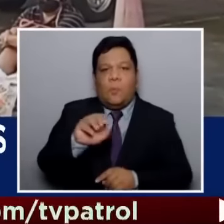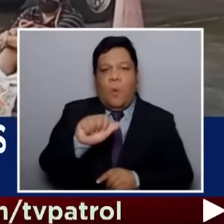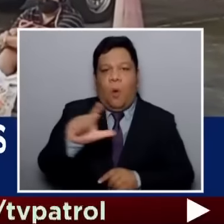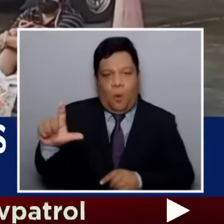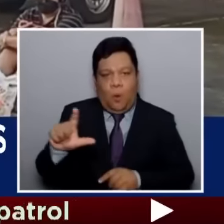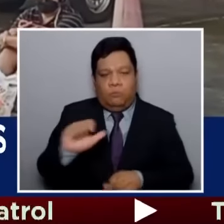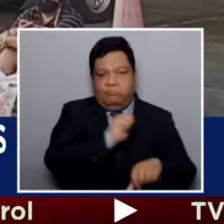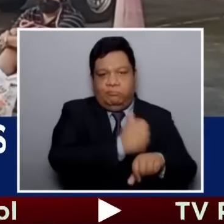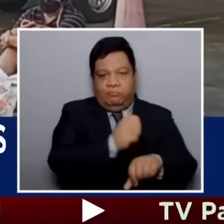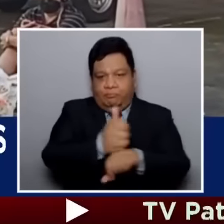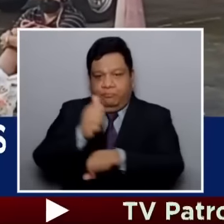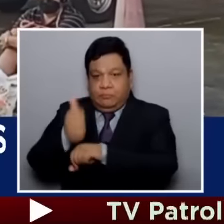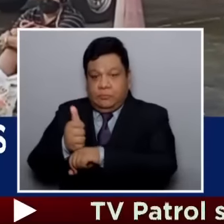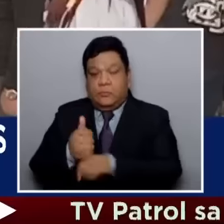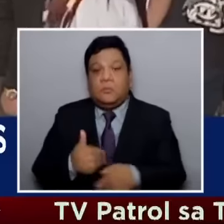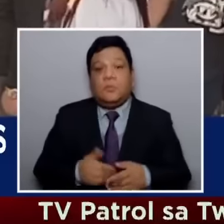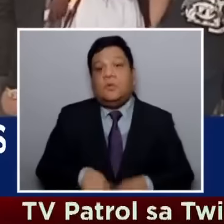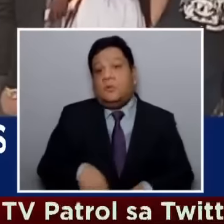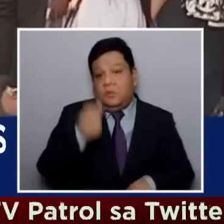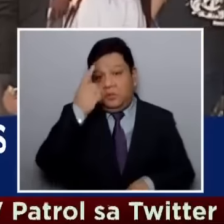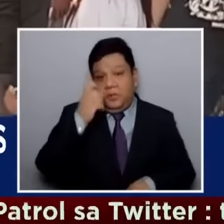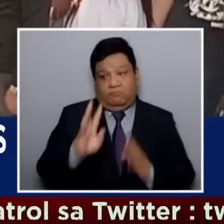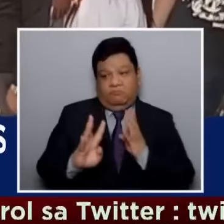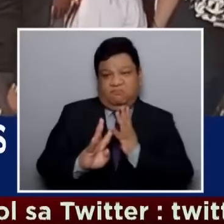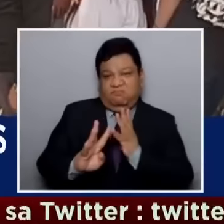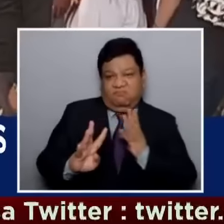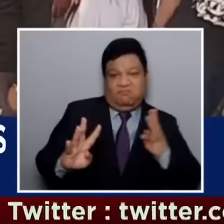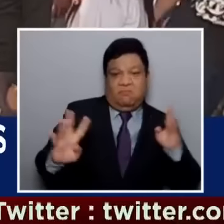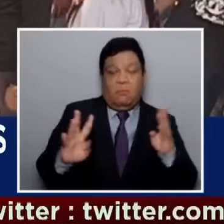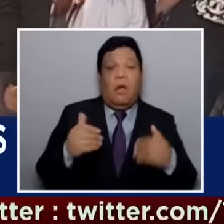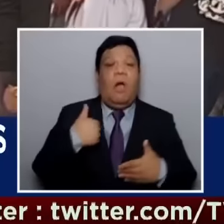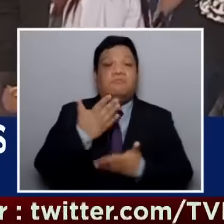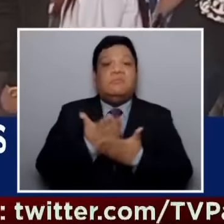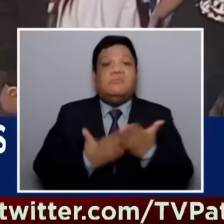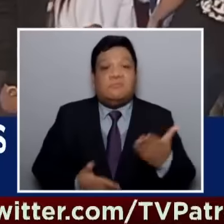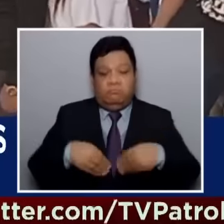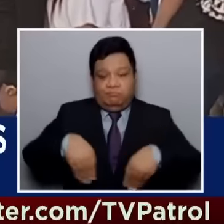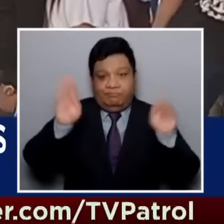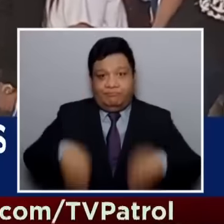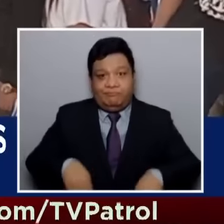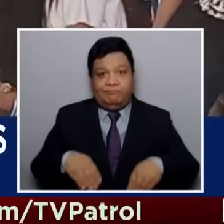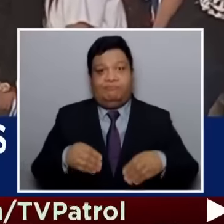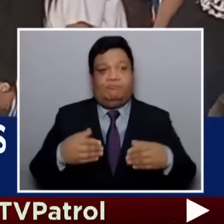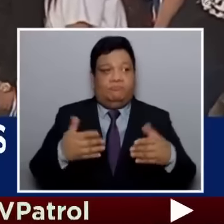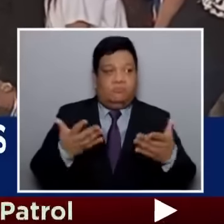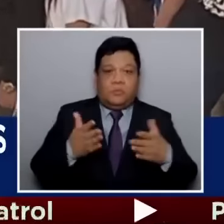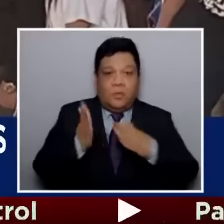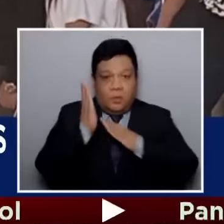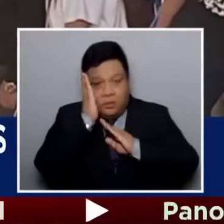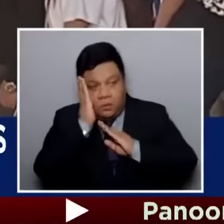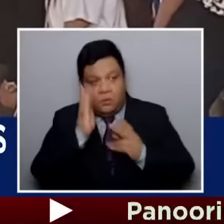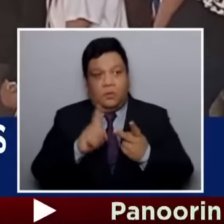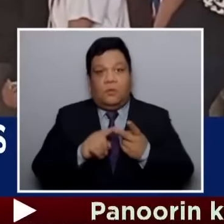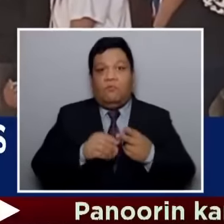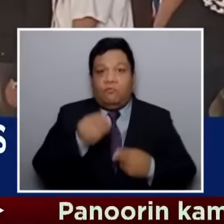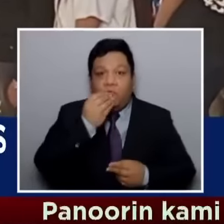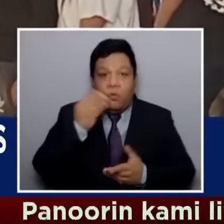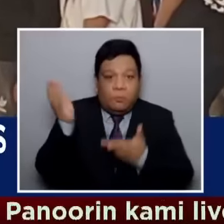COMELEC Aroseros sa Maynila. May mga naglatag pa ng karton sa bangketa at nagbaon ng pagkain para hindi masingitan sa